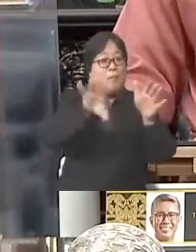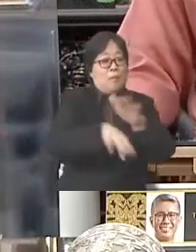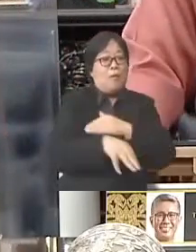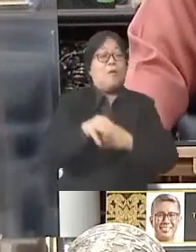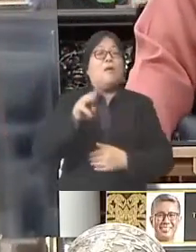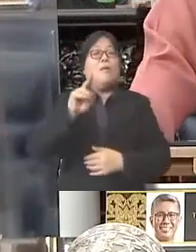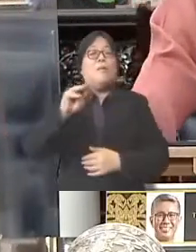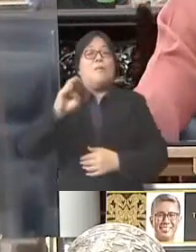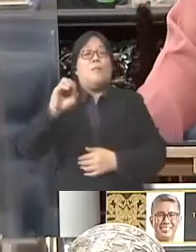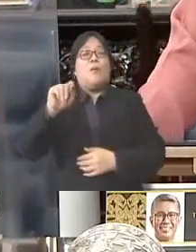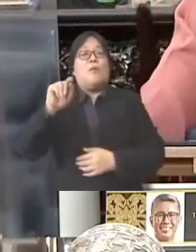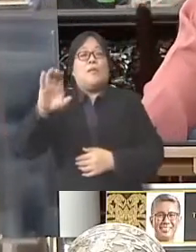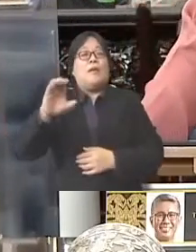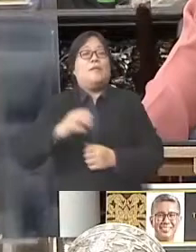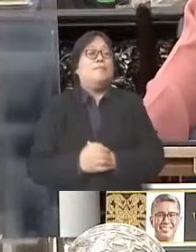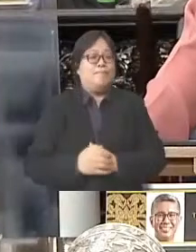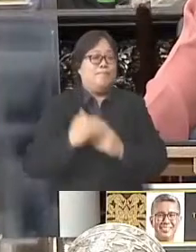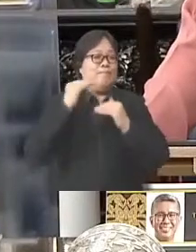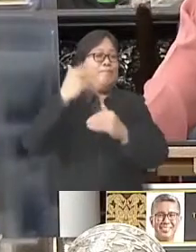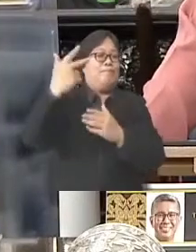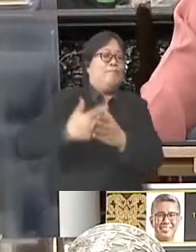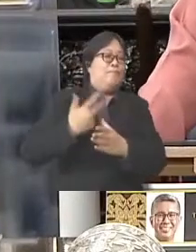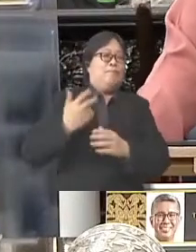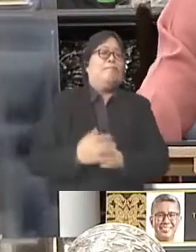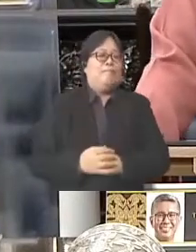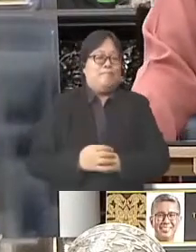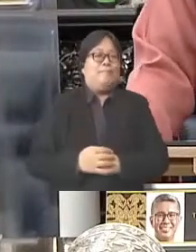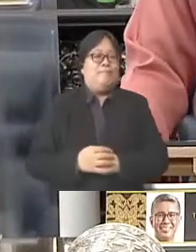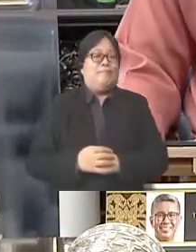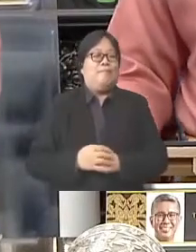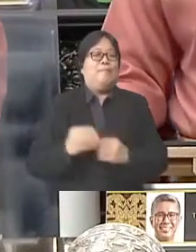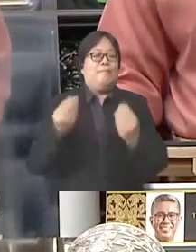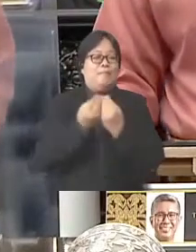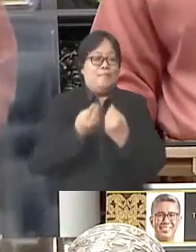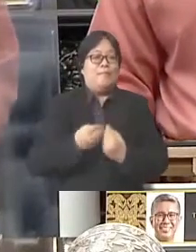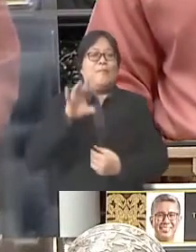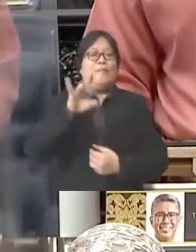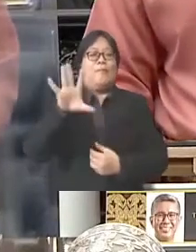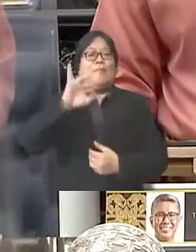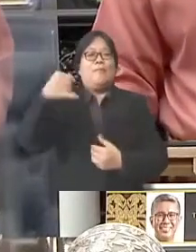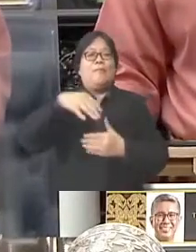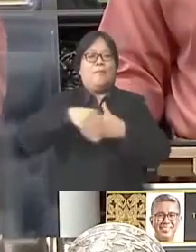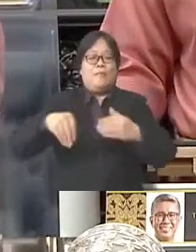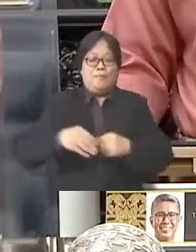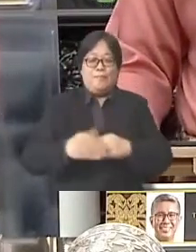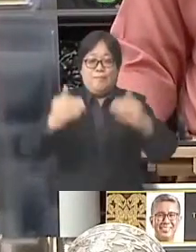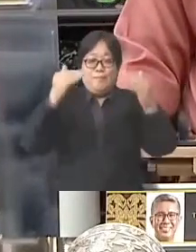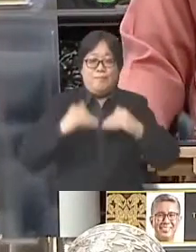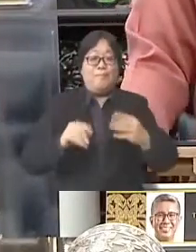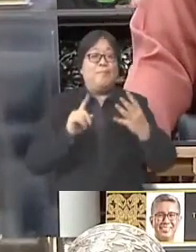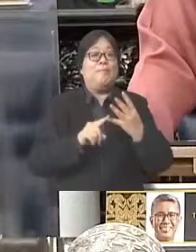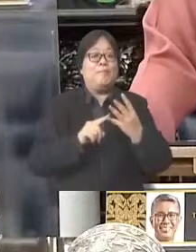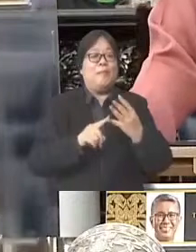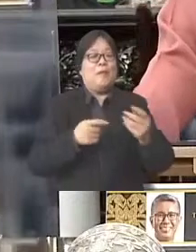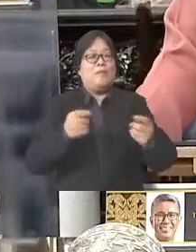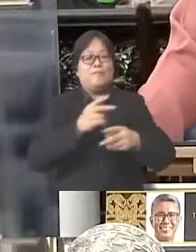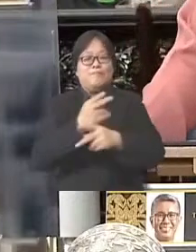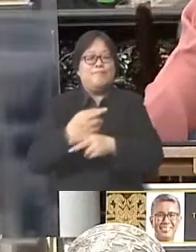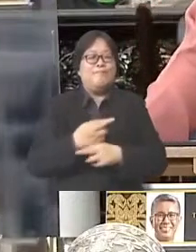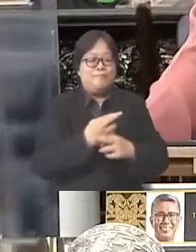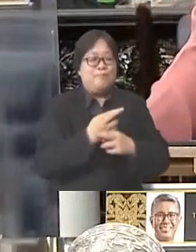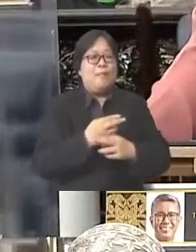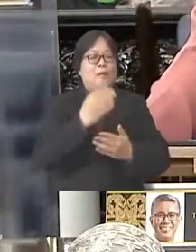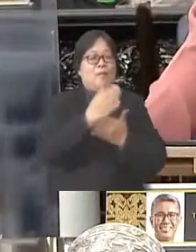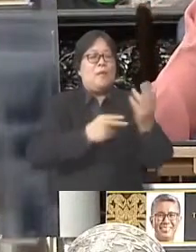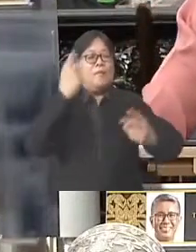pelancongan seni dan budaya untuk tempo tiga bulan dengan Portugal 45000000 Ringgit keempat penyelenggaraan infrastruktur